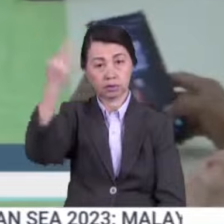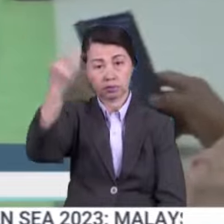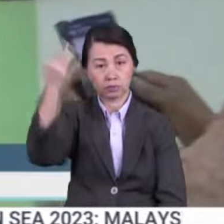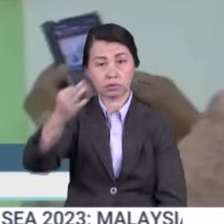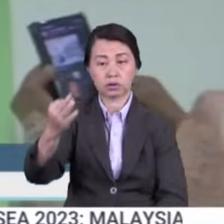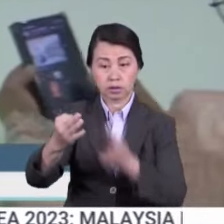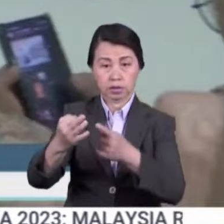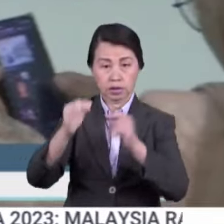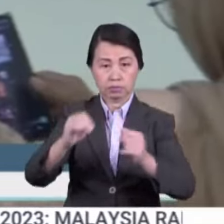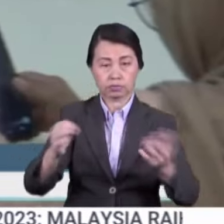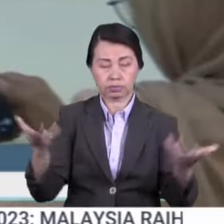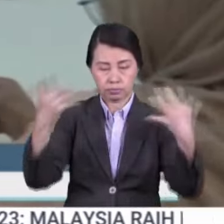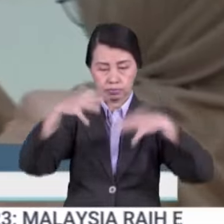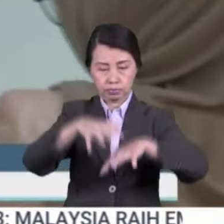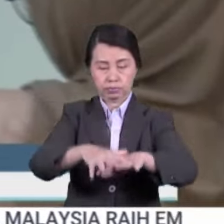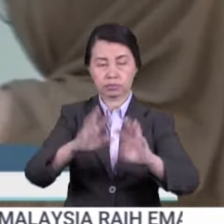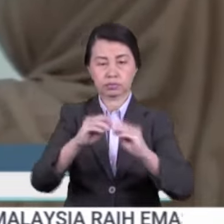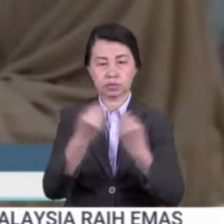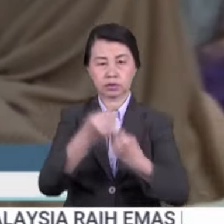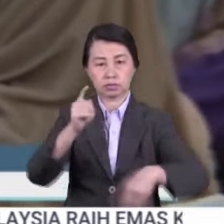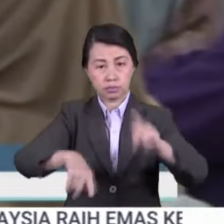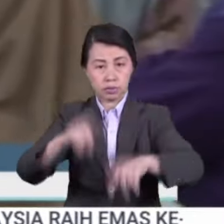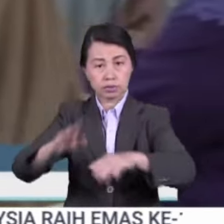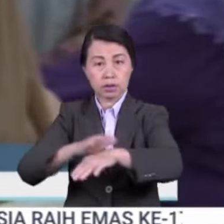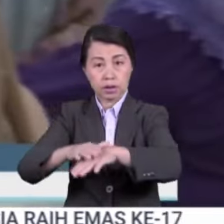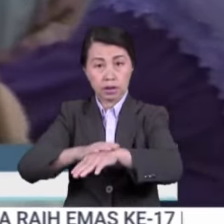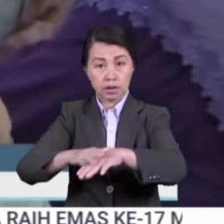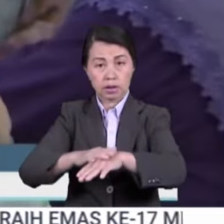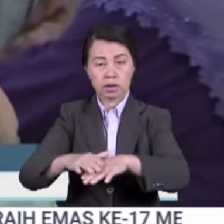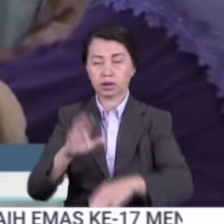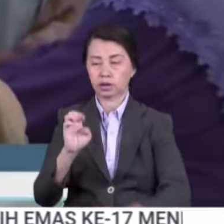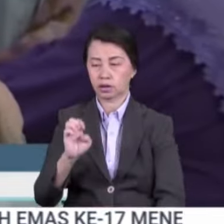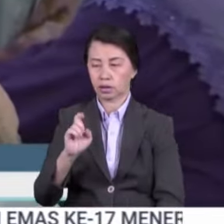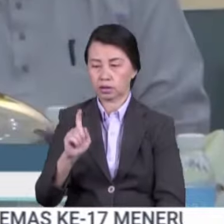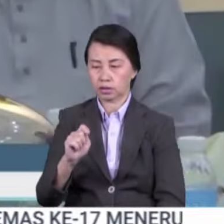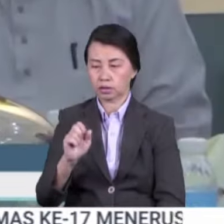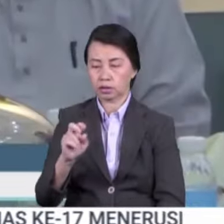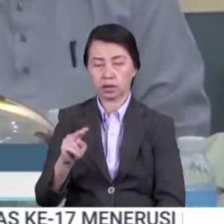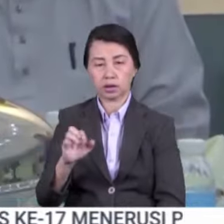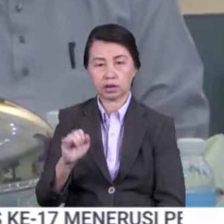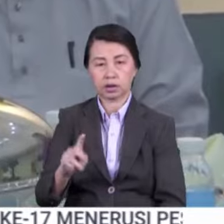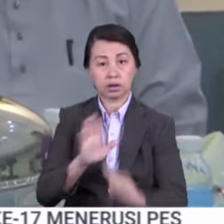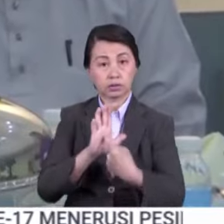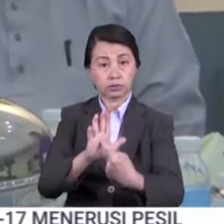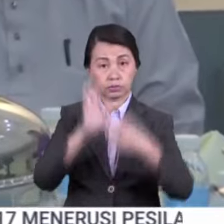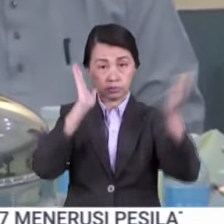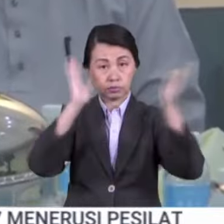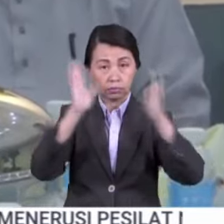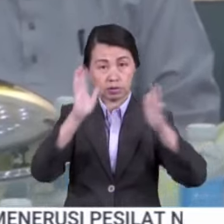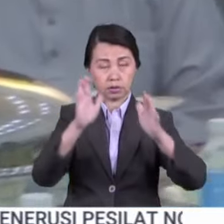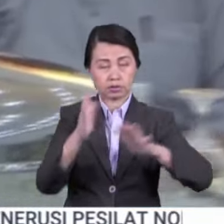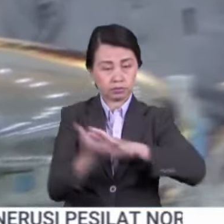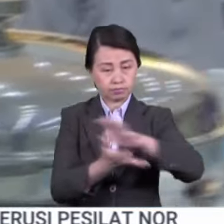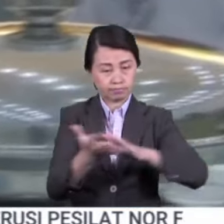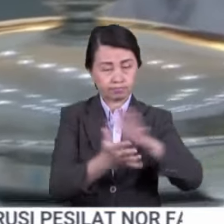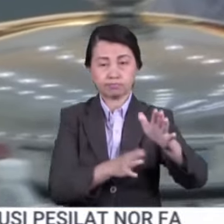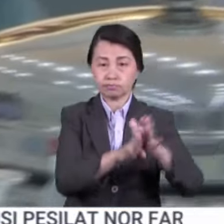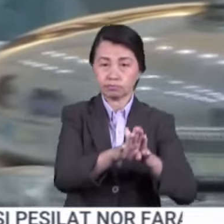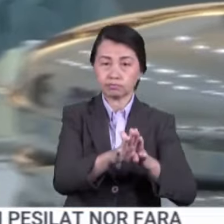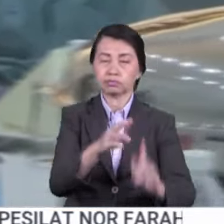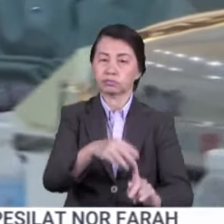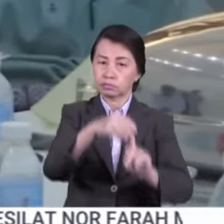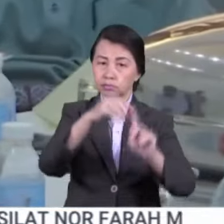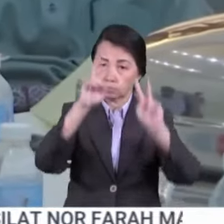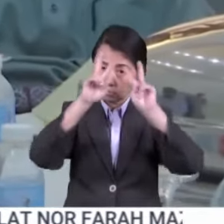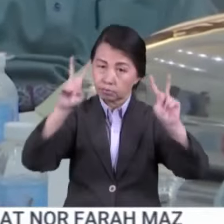seumpama dapat menghimpunkan masyarakat pelbagai kaum dan etnik sekaligus mencerminkan Malaysia Madani yang mengutamakan keharmonian